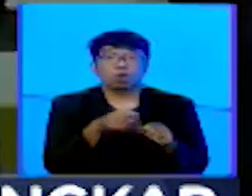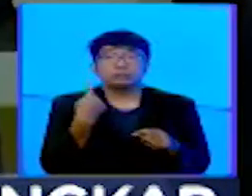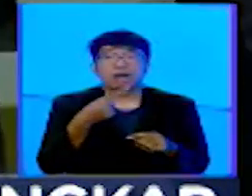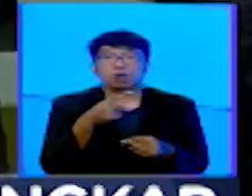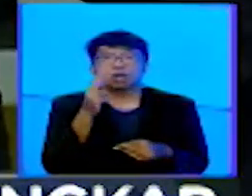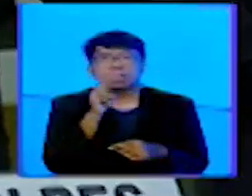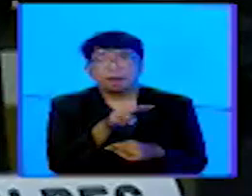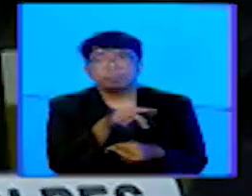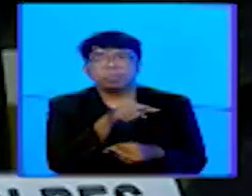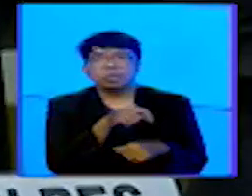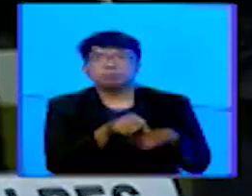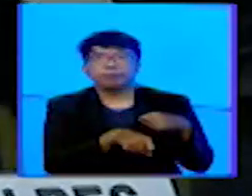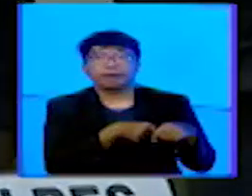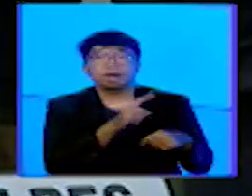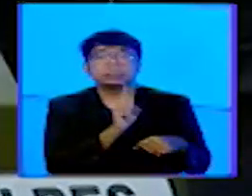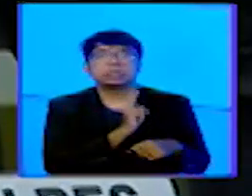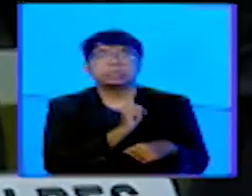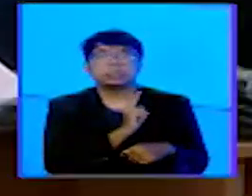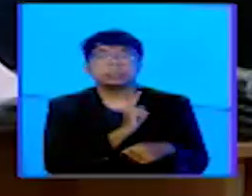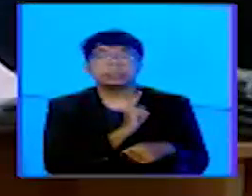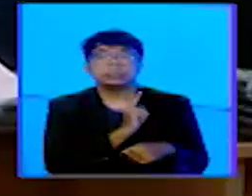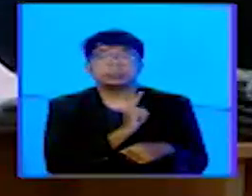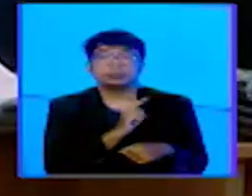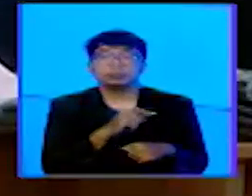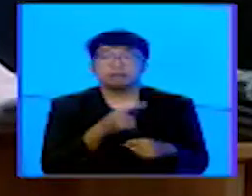pesepeda yang bersepeda seorang diri dan berada di